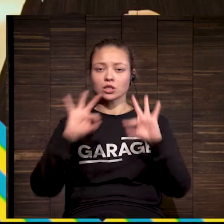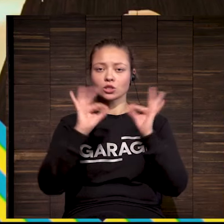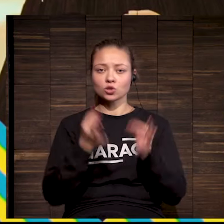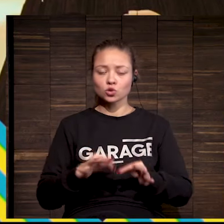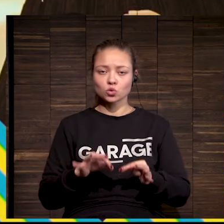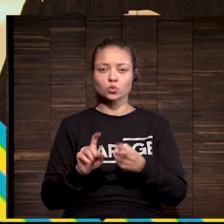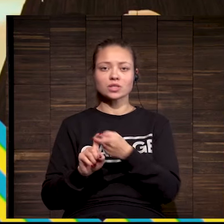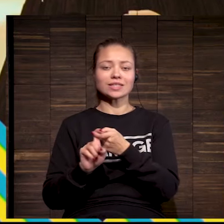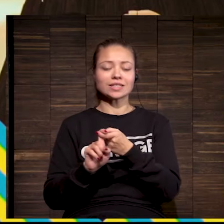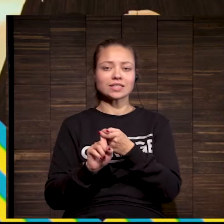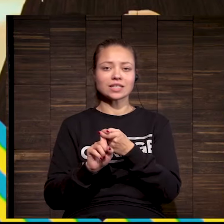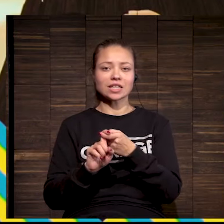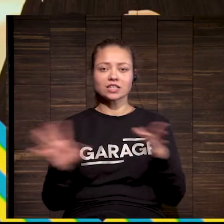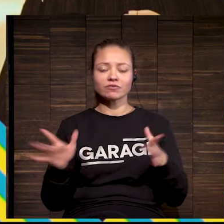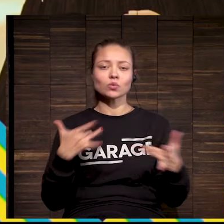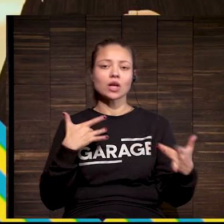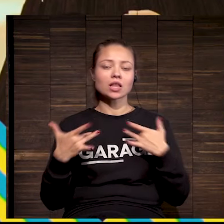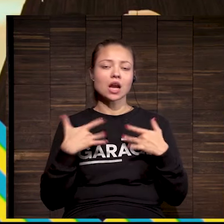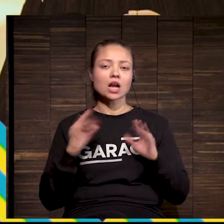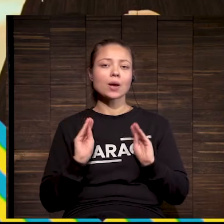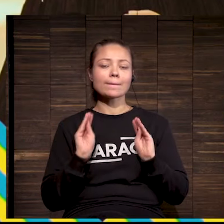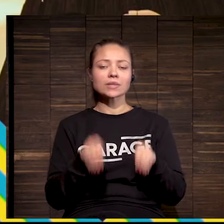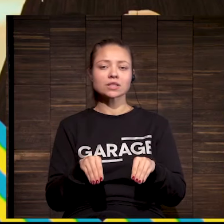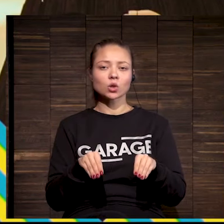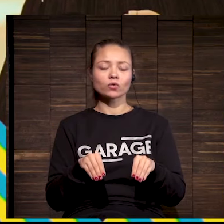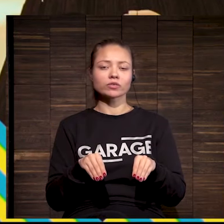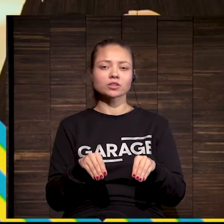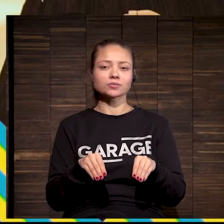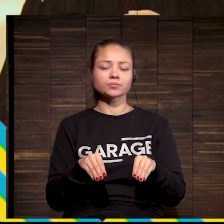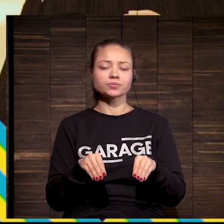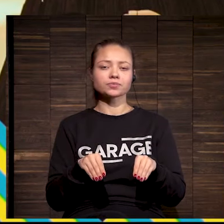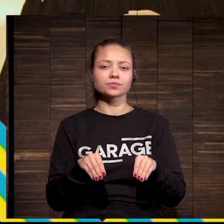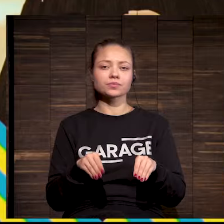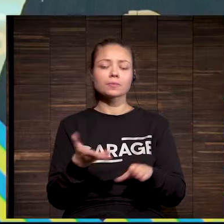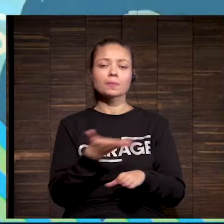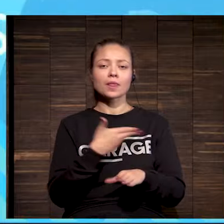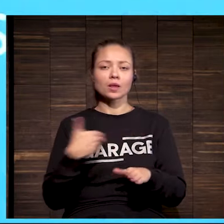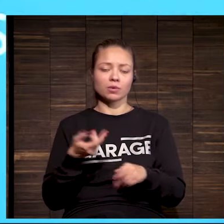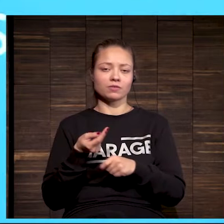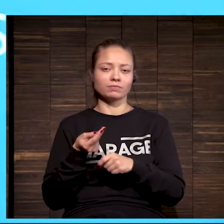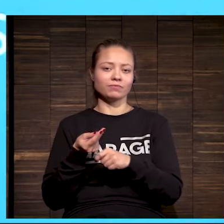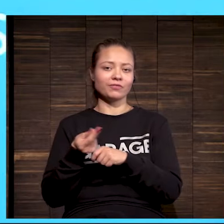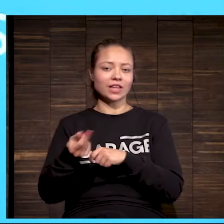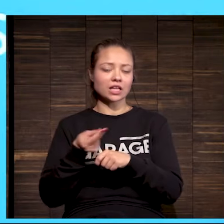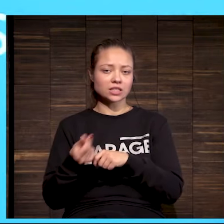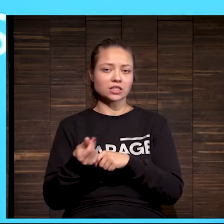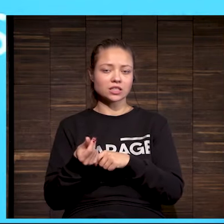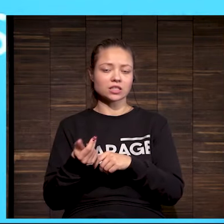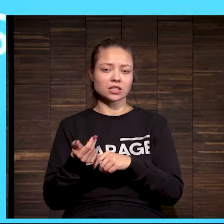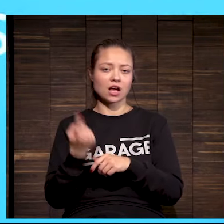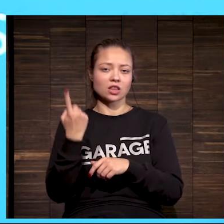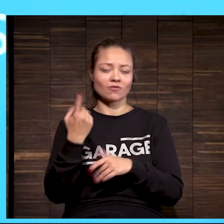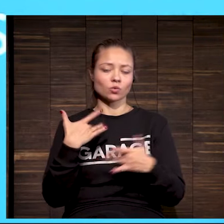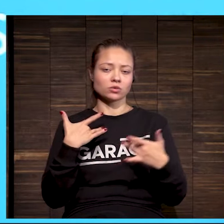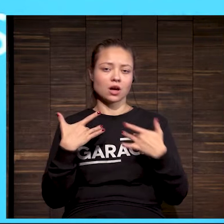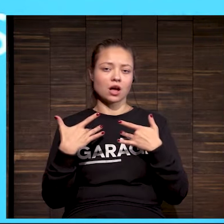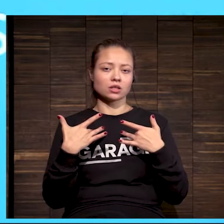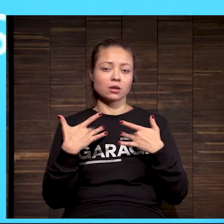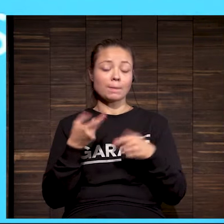независимые театральные постановки мы финансировали 1 театрального